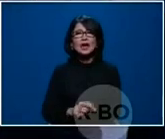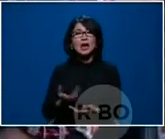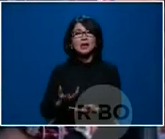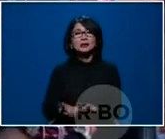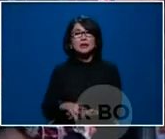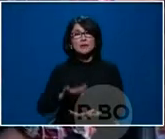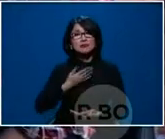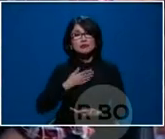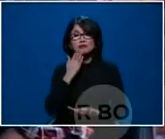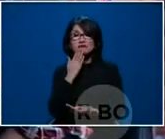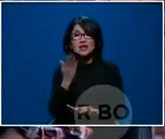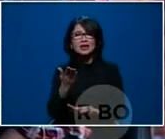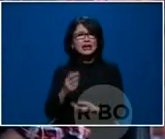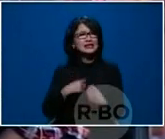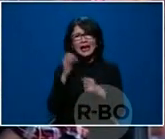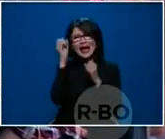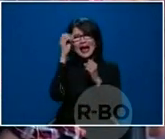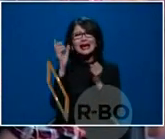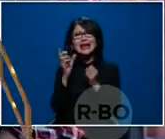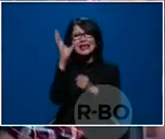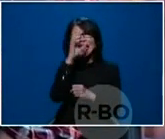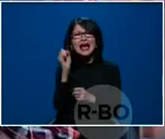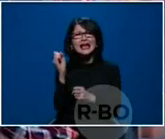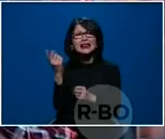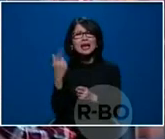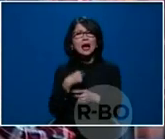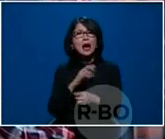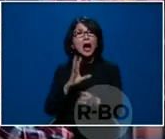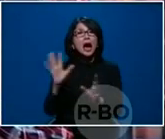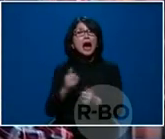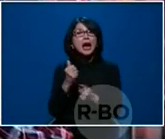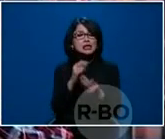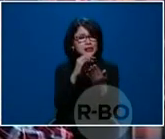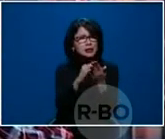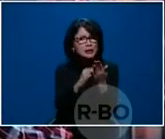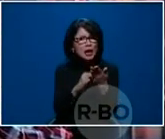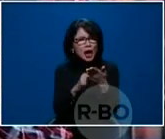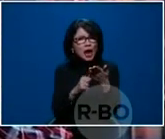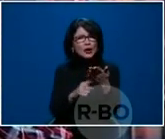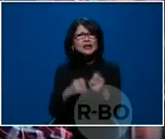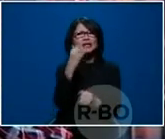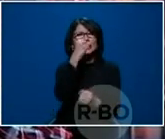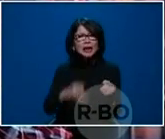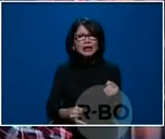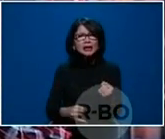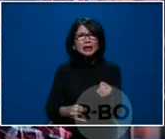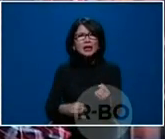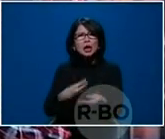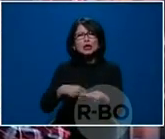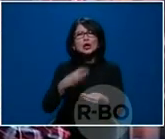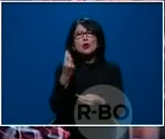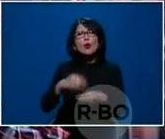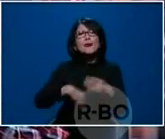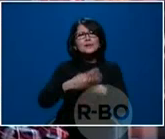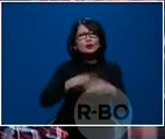sayauanya saya audit terakhir namanya dana bergulir itu sudahop karena di